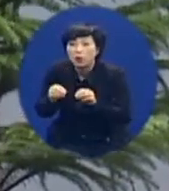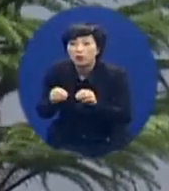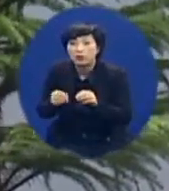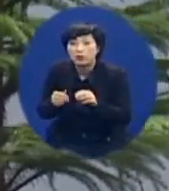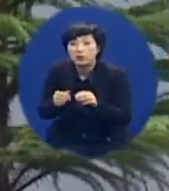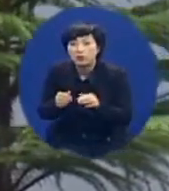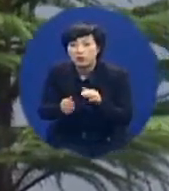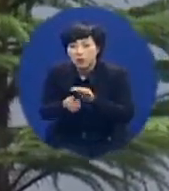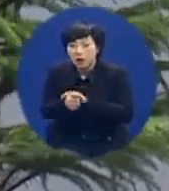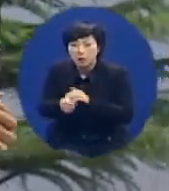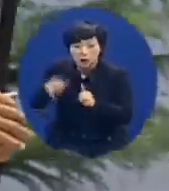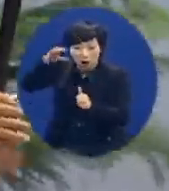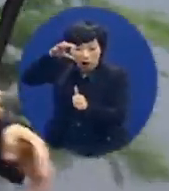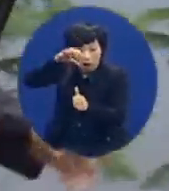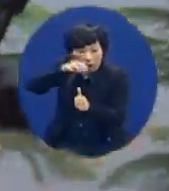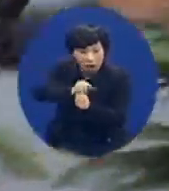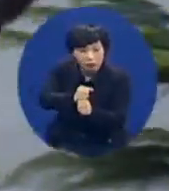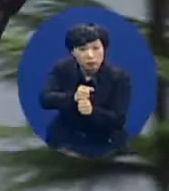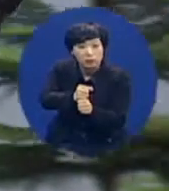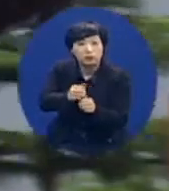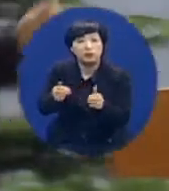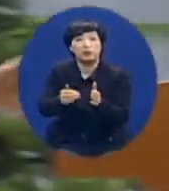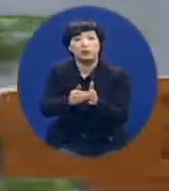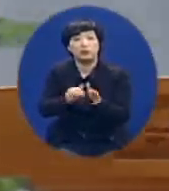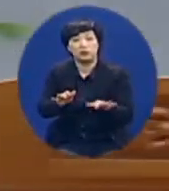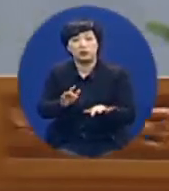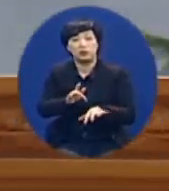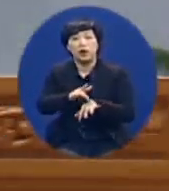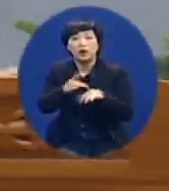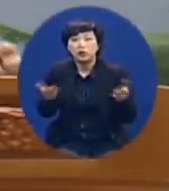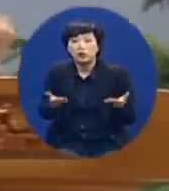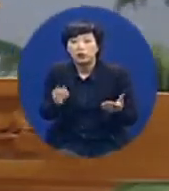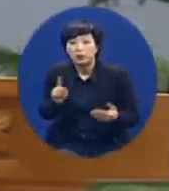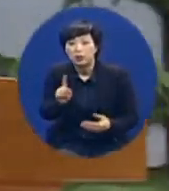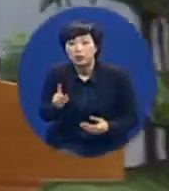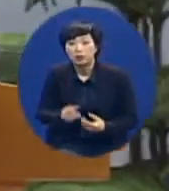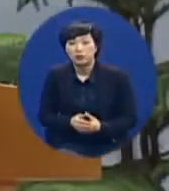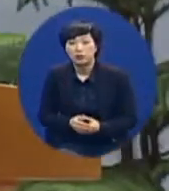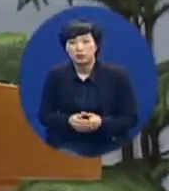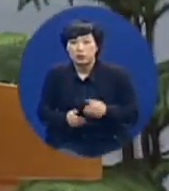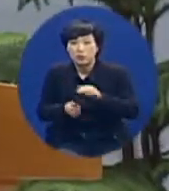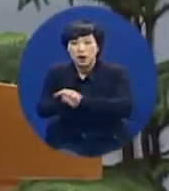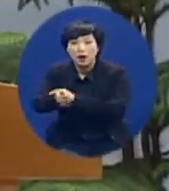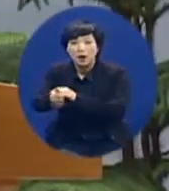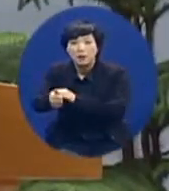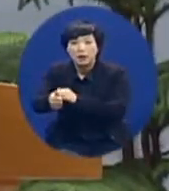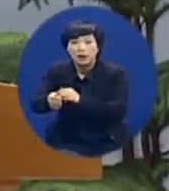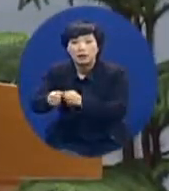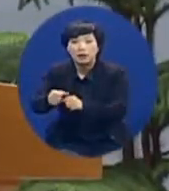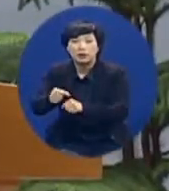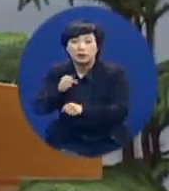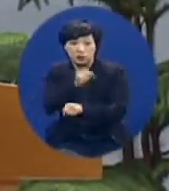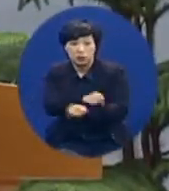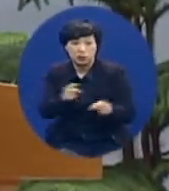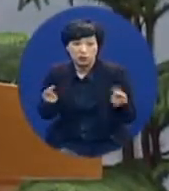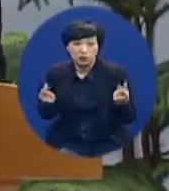거예요. 집어넣는 거예요. 이렇게 마귀 역사는 The work of the devil is very